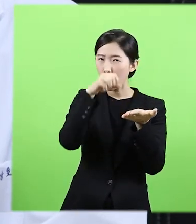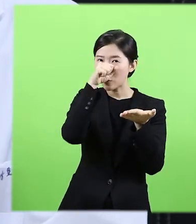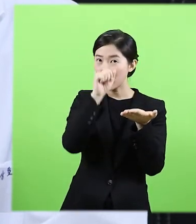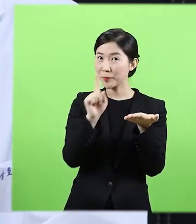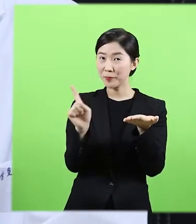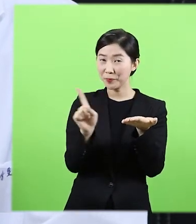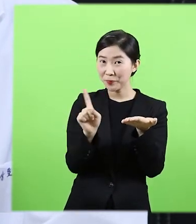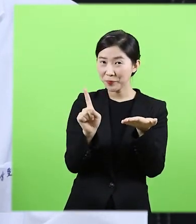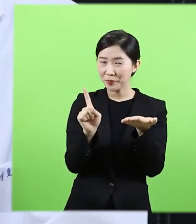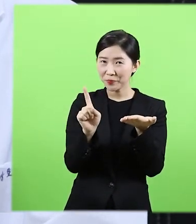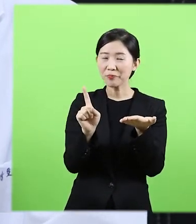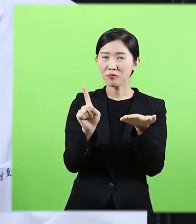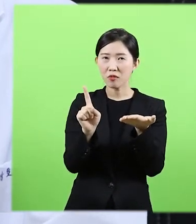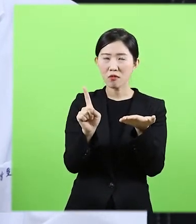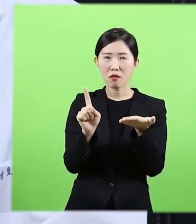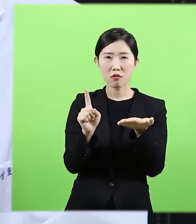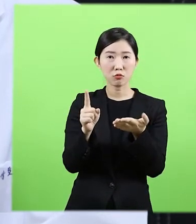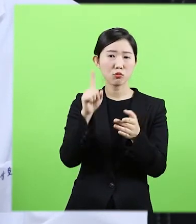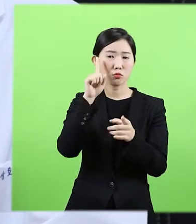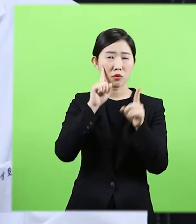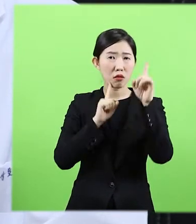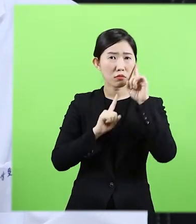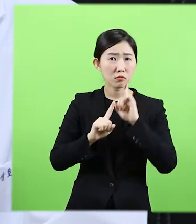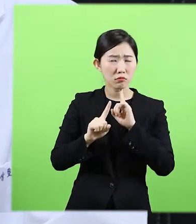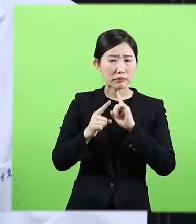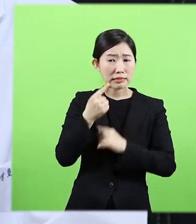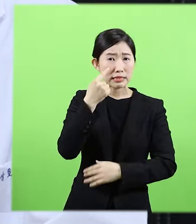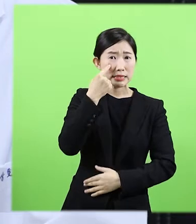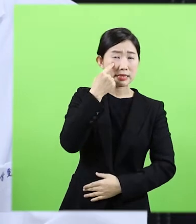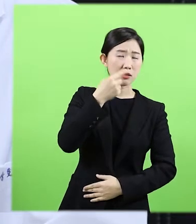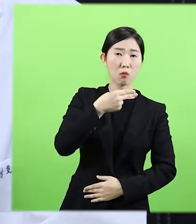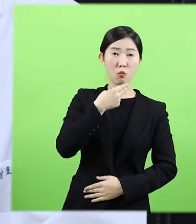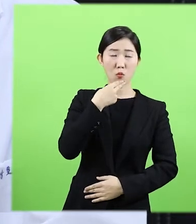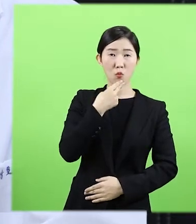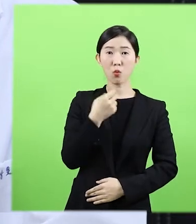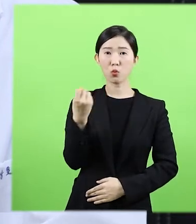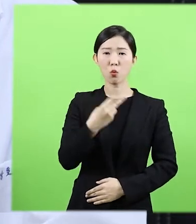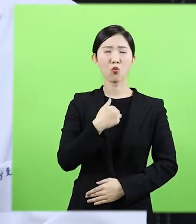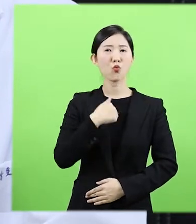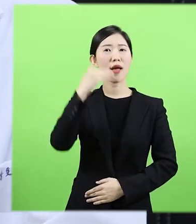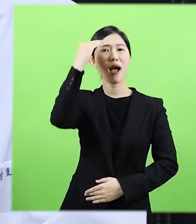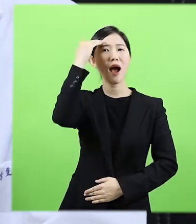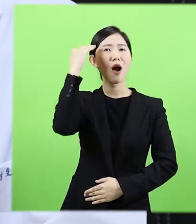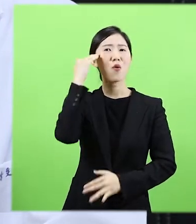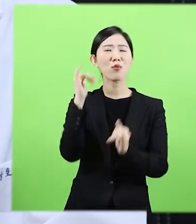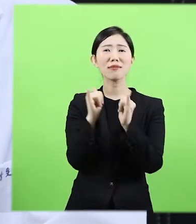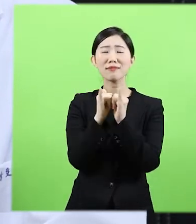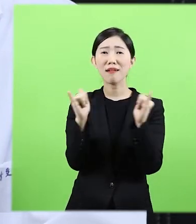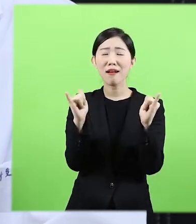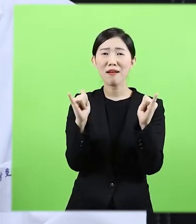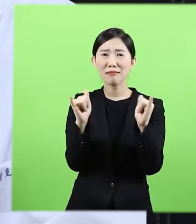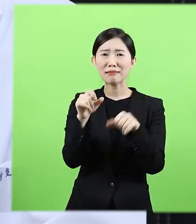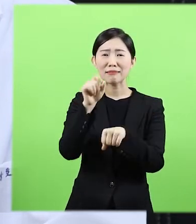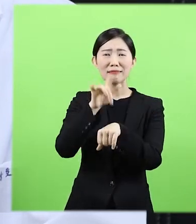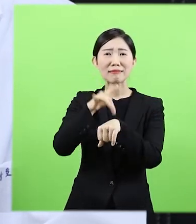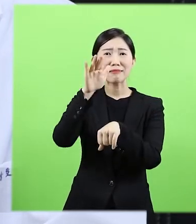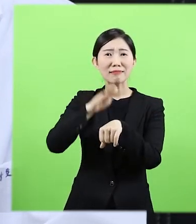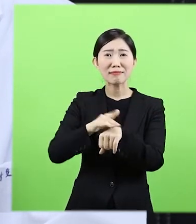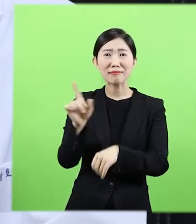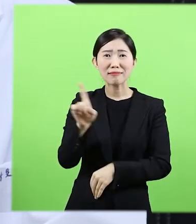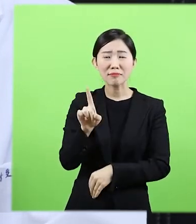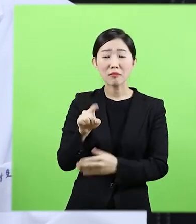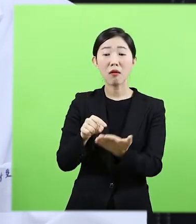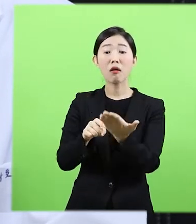상안검거상술의 장점을 얘기하라고 하면 흉터가 거의 없으면서 우리나라 사람 대부분이 눈썹을 들고 턱을 들고